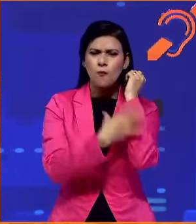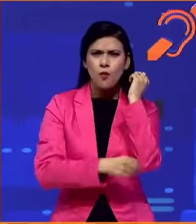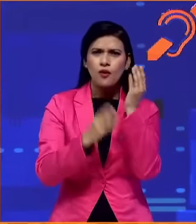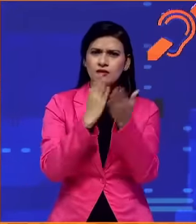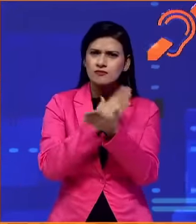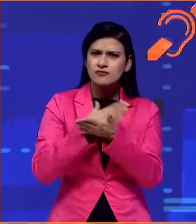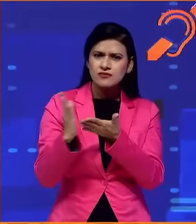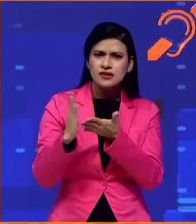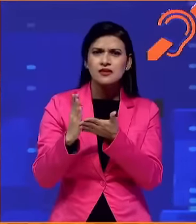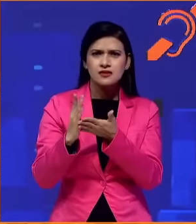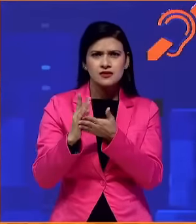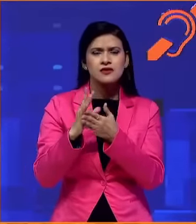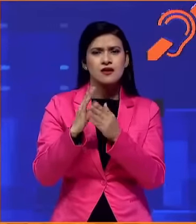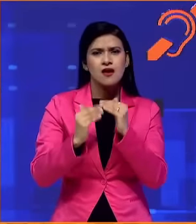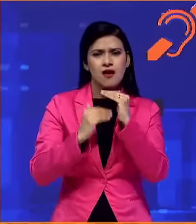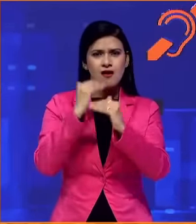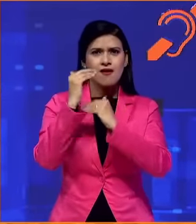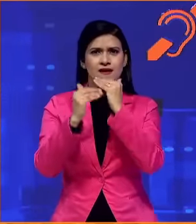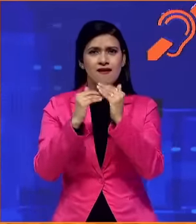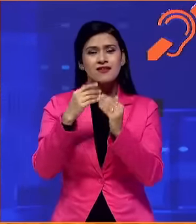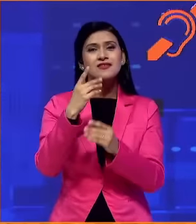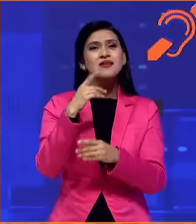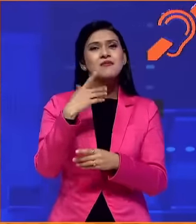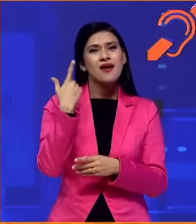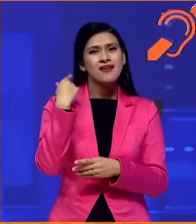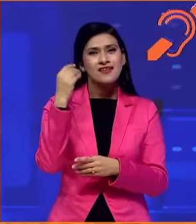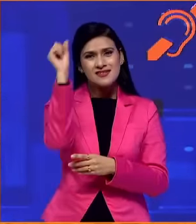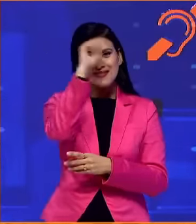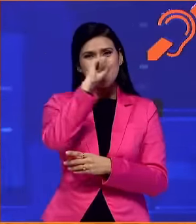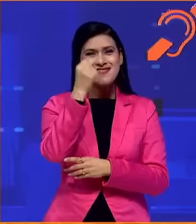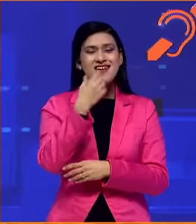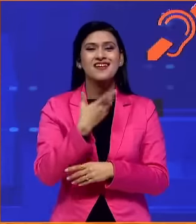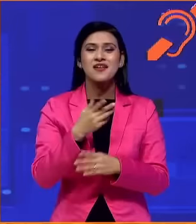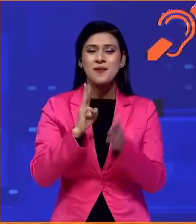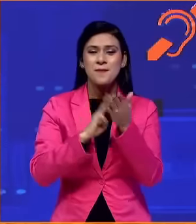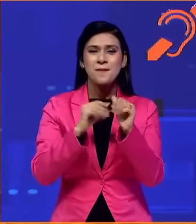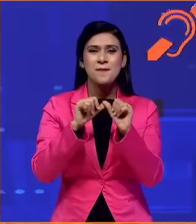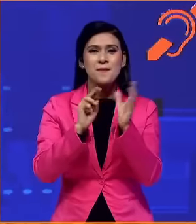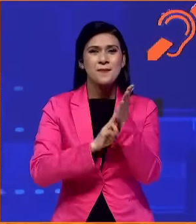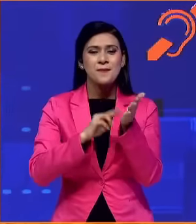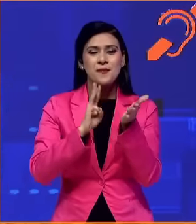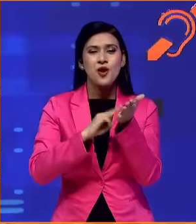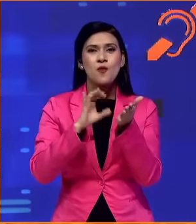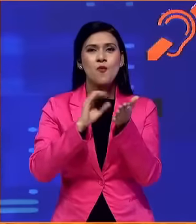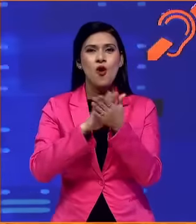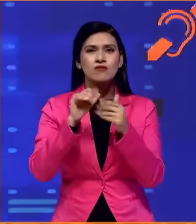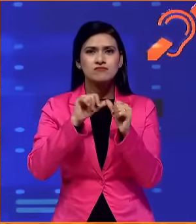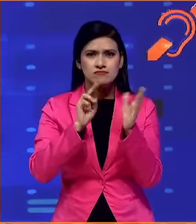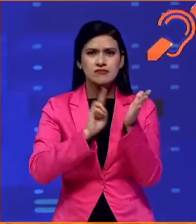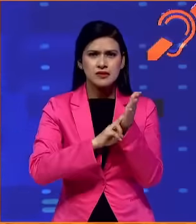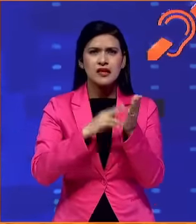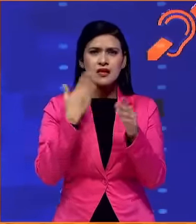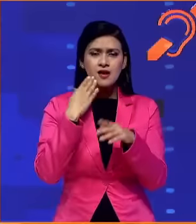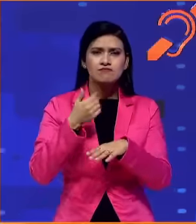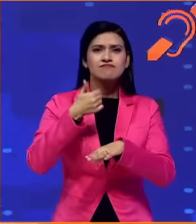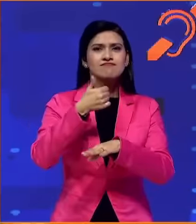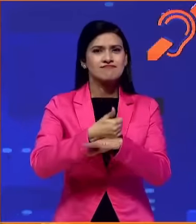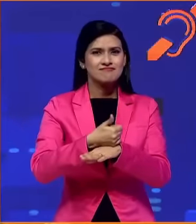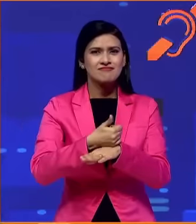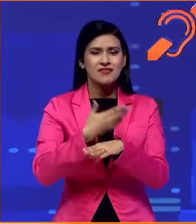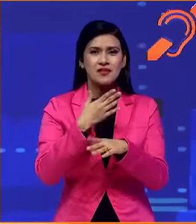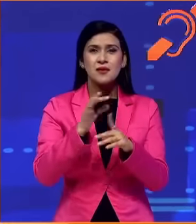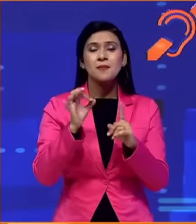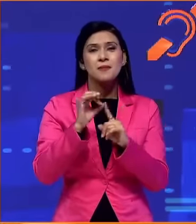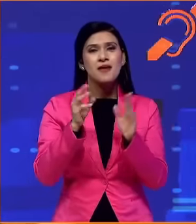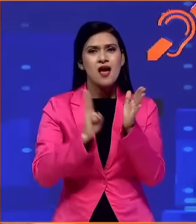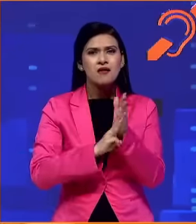राजीव गांधीकेदौरतक.मनमोहनसिंहकी सरकारकागठनहुआ।फिरनरसिम्हा राव;इसलिएहमसमयकेसाथबदलगएहैं। लेकिनखुलकरबोलने